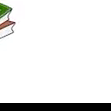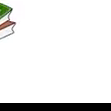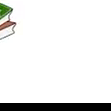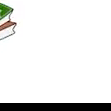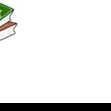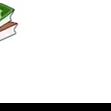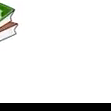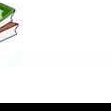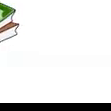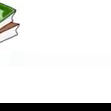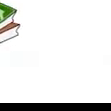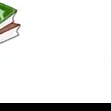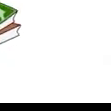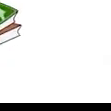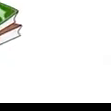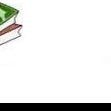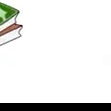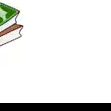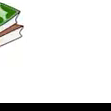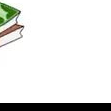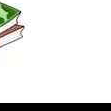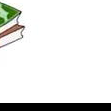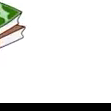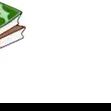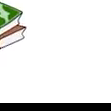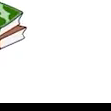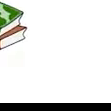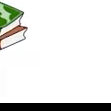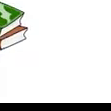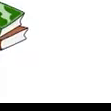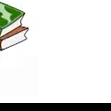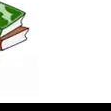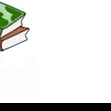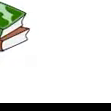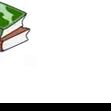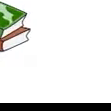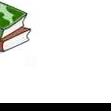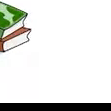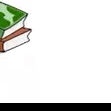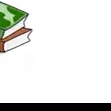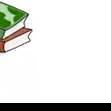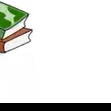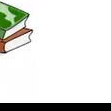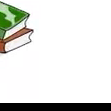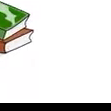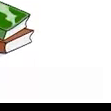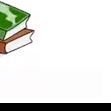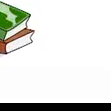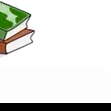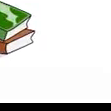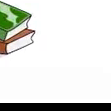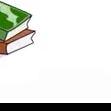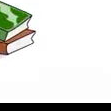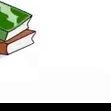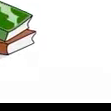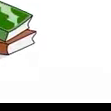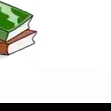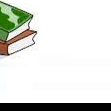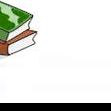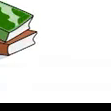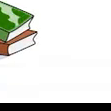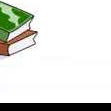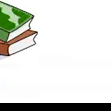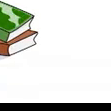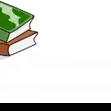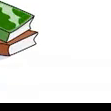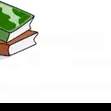anglasangiz, u holda ma'lumot yaxshiroq yodda qoladi. Agar adabiyotni chet tilida o'qiyotgan bo'lsangiz, avval matnni tarjima qiling. Shu